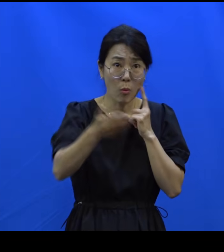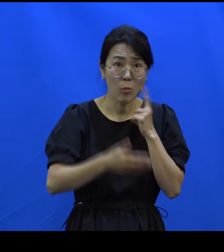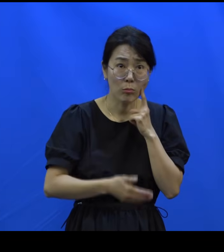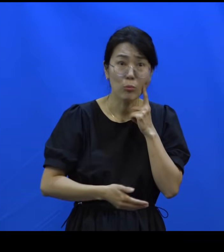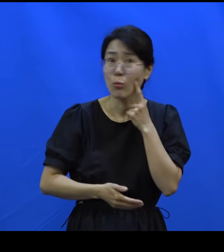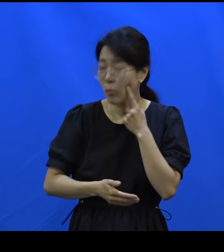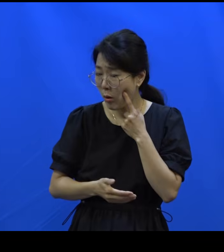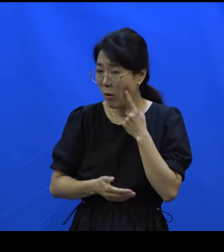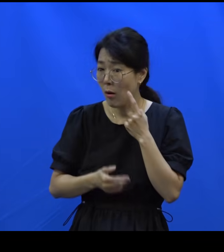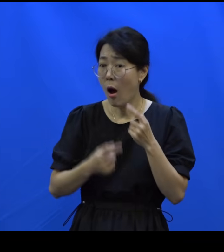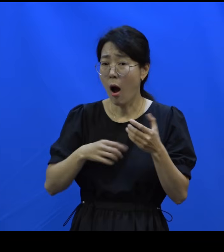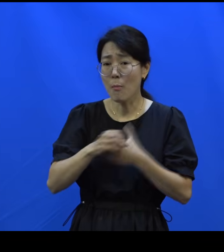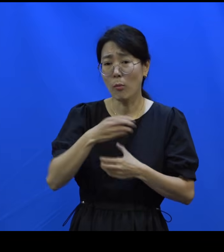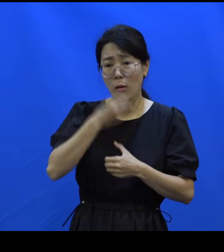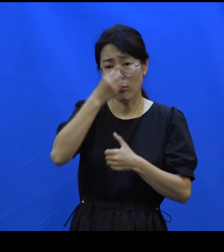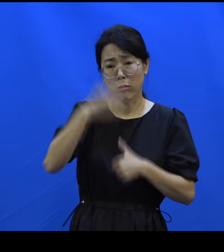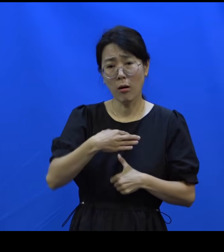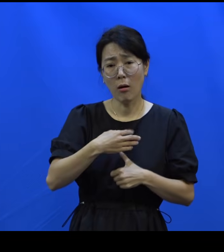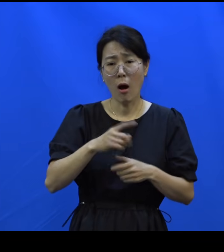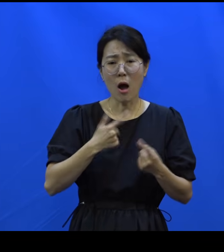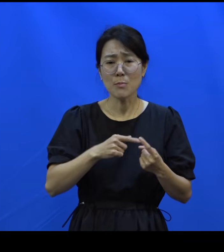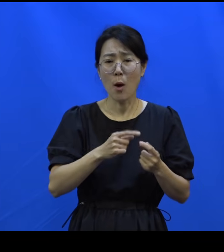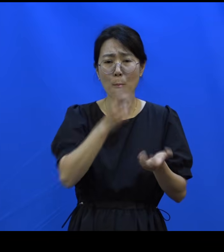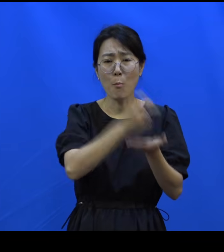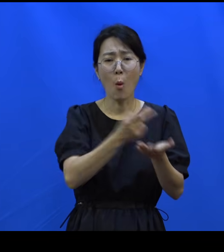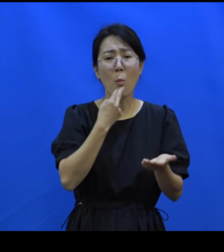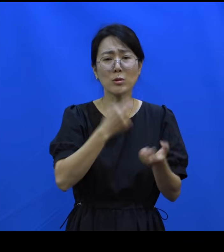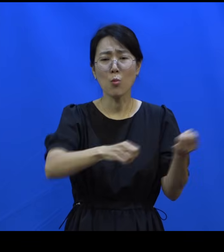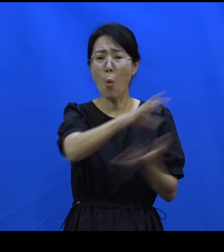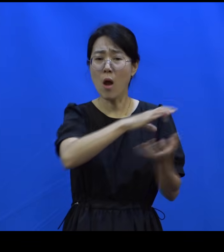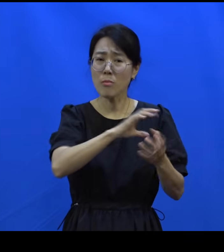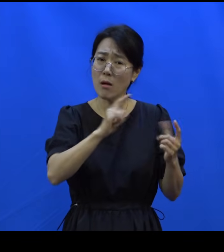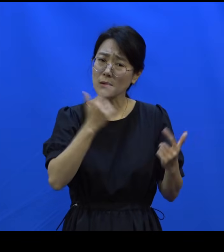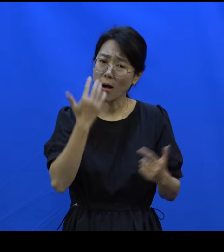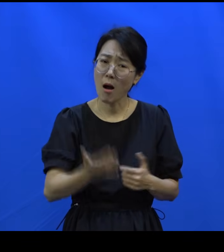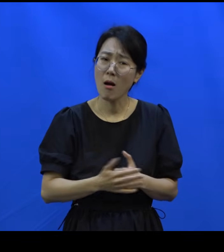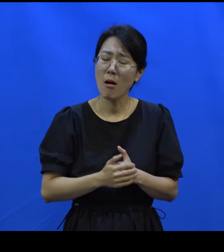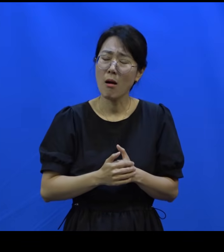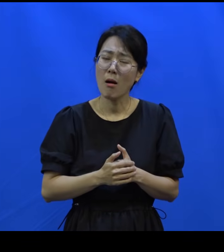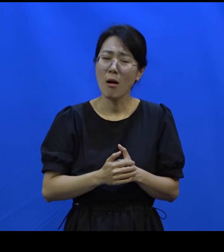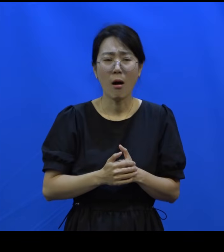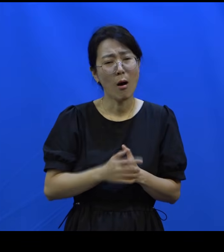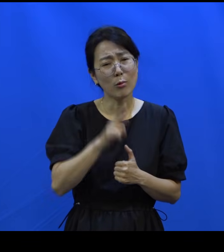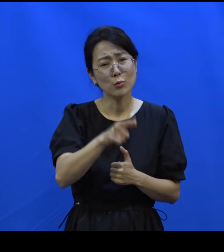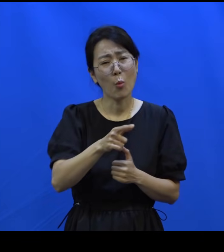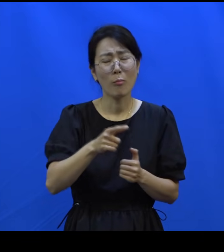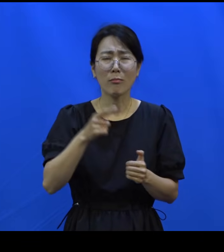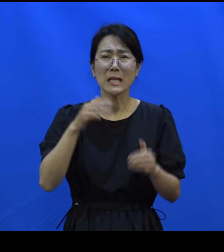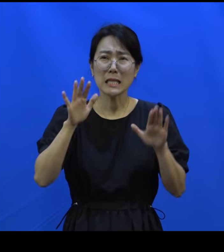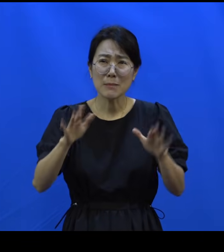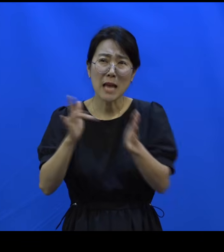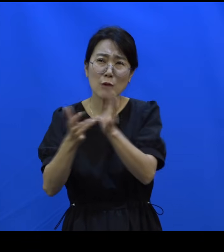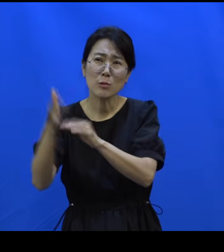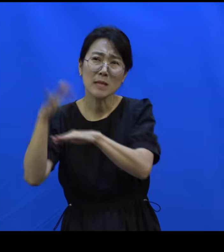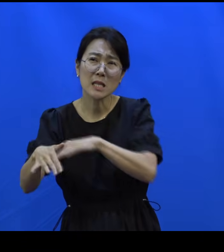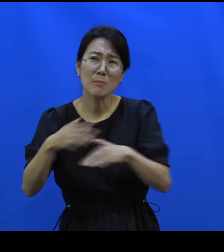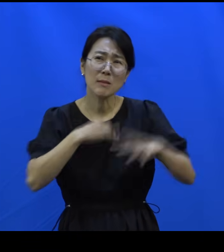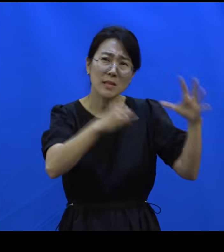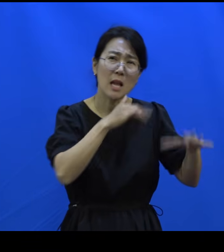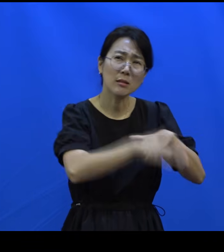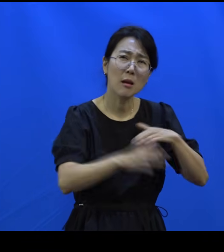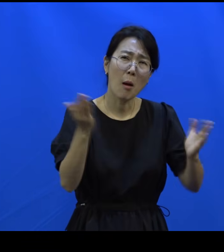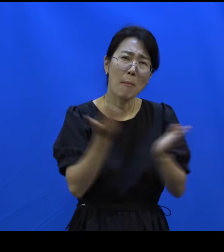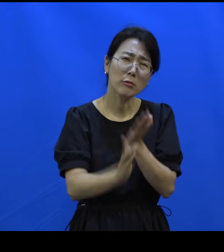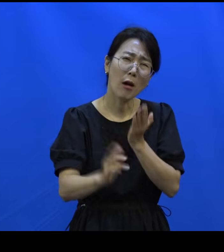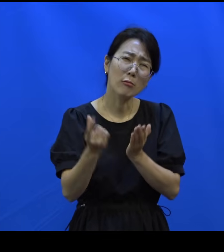않을까? 더 무질서해지지 않을까? 아무리 봐도 이 말씀은 비현실적으로 보일 수가 있습니다. 자,